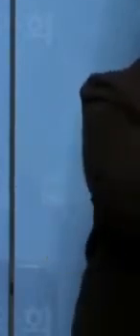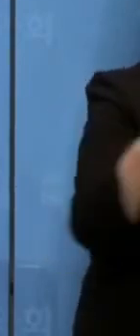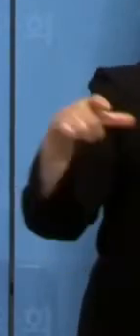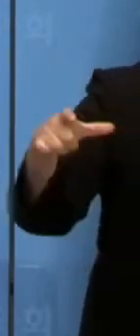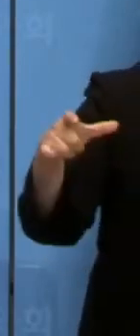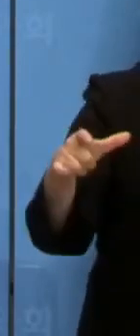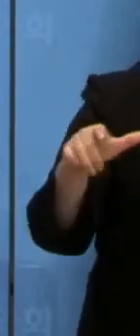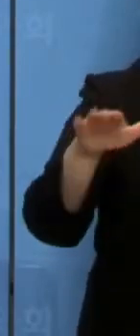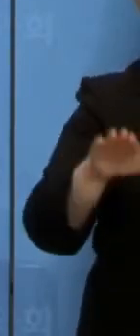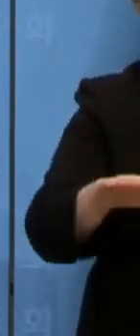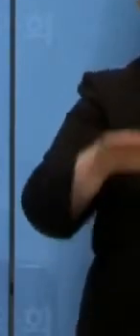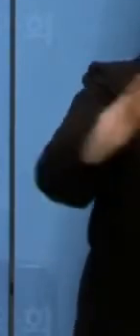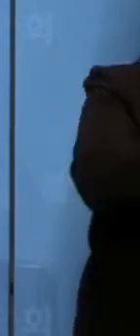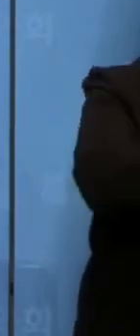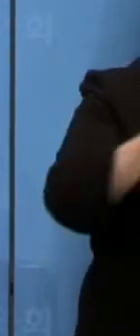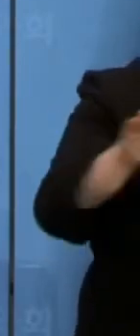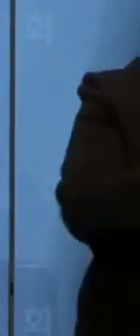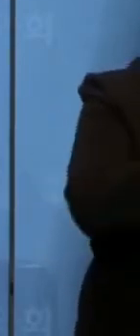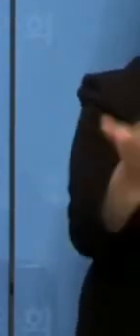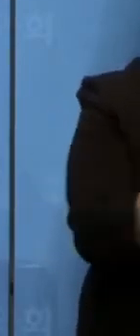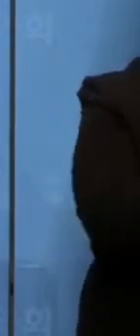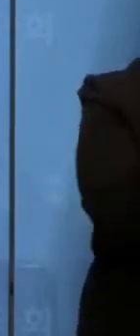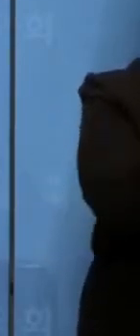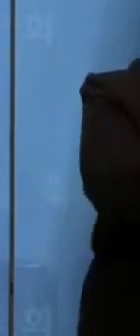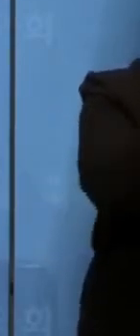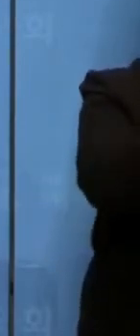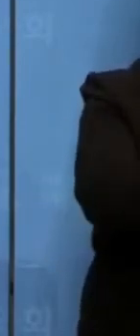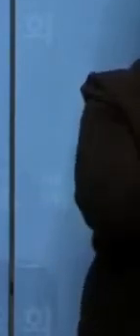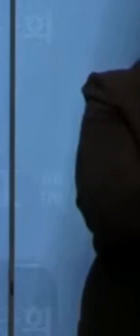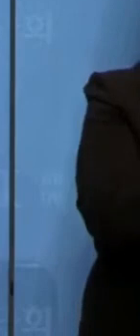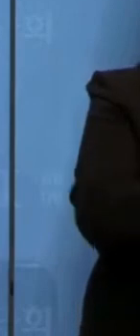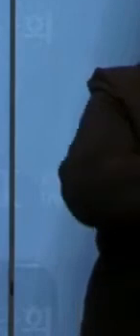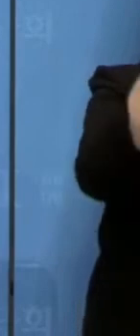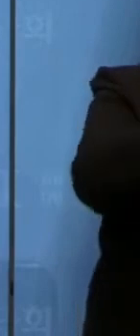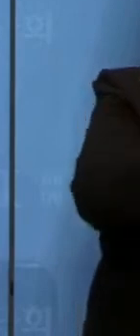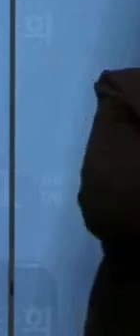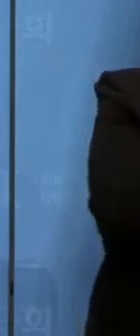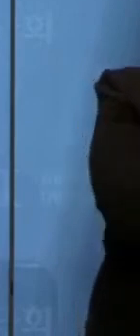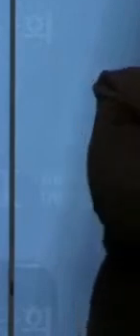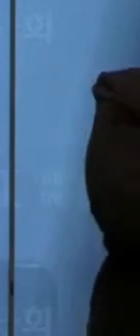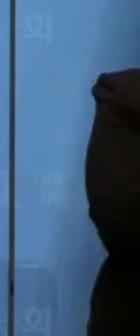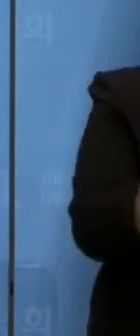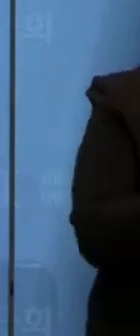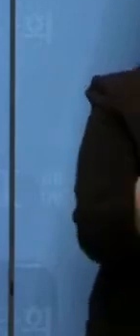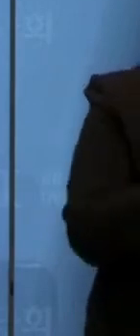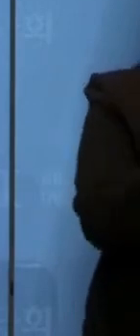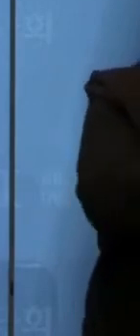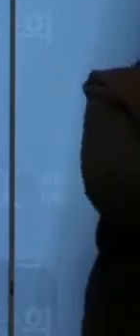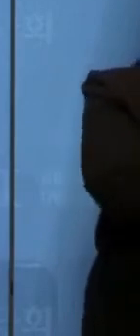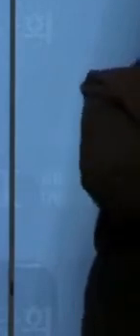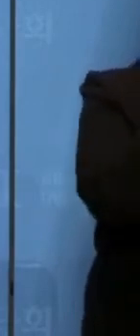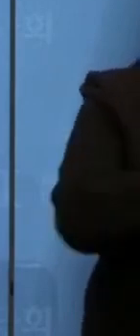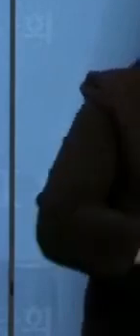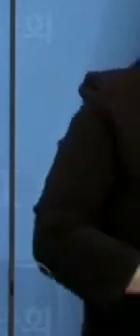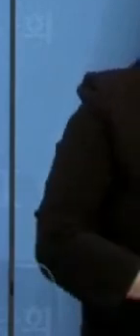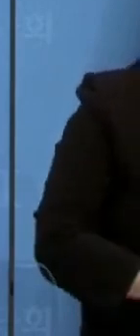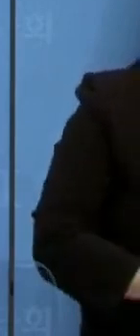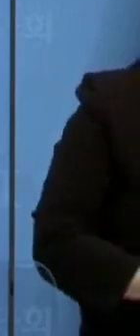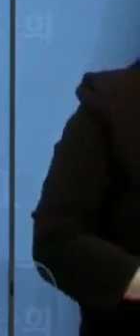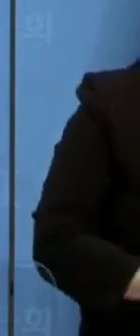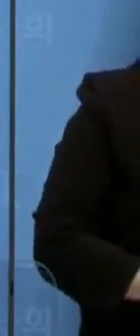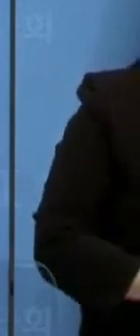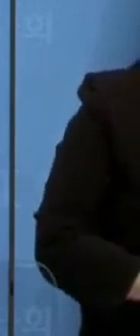견제와 균형이 제대로 이루어질 때 타협과 절충의 정치가 이루어질 수 있습니다.